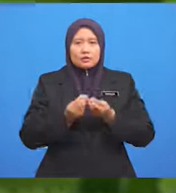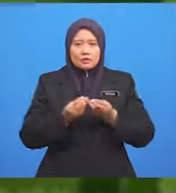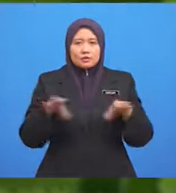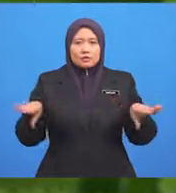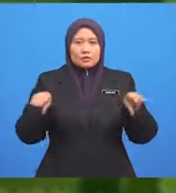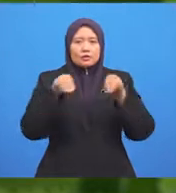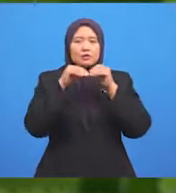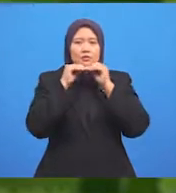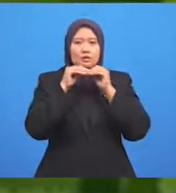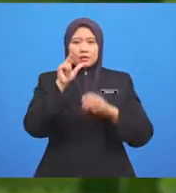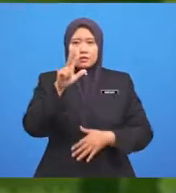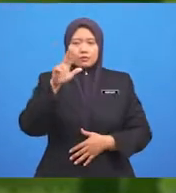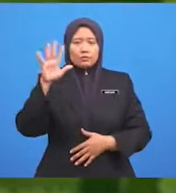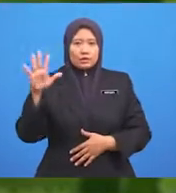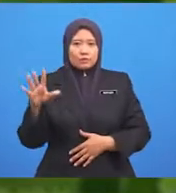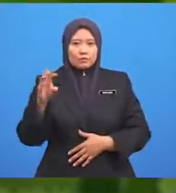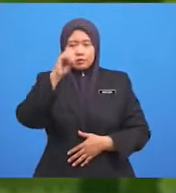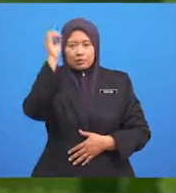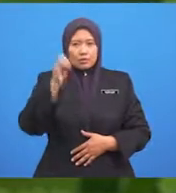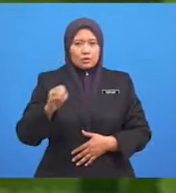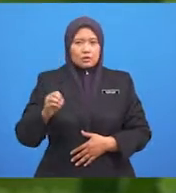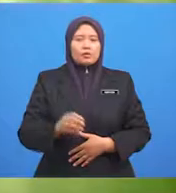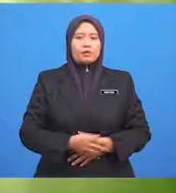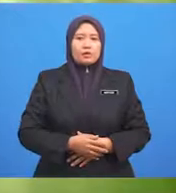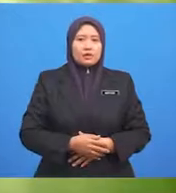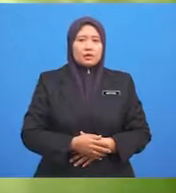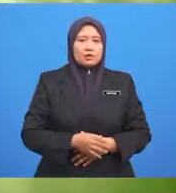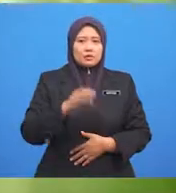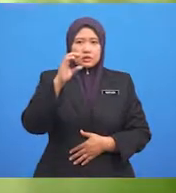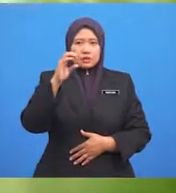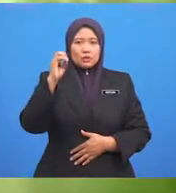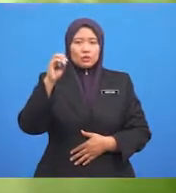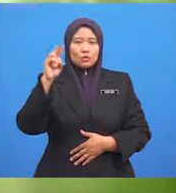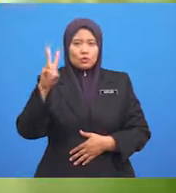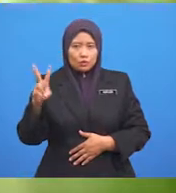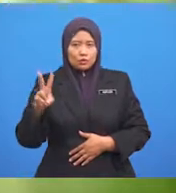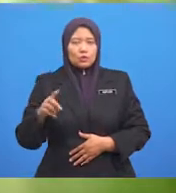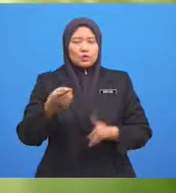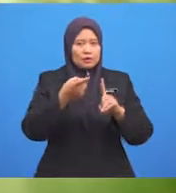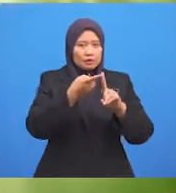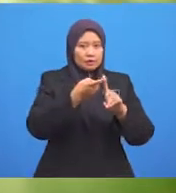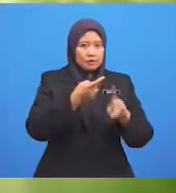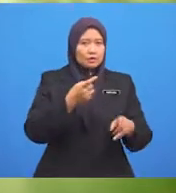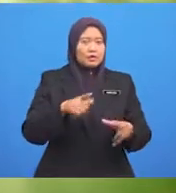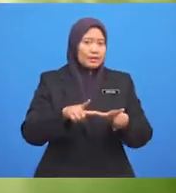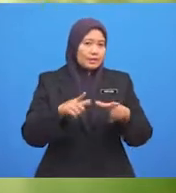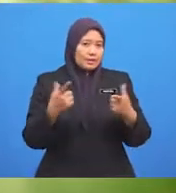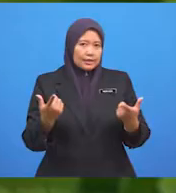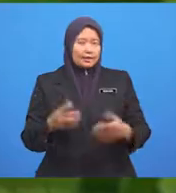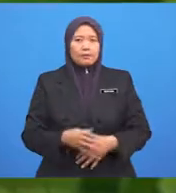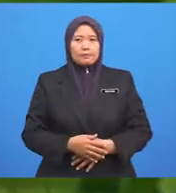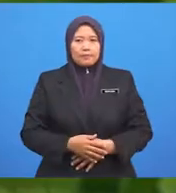banyak karbon dioksida berbanding pokok lain. Buluh juga mempunyai